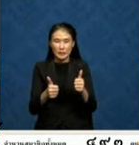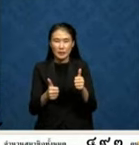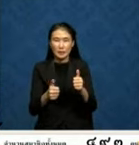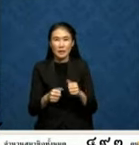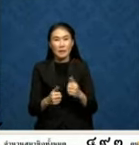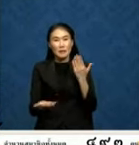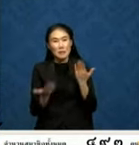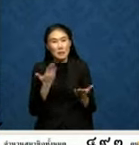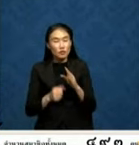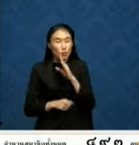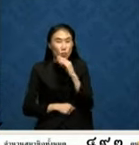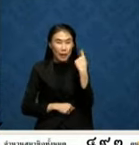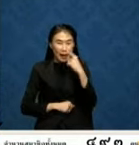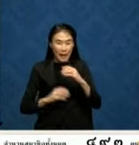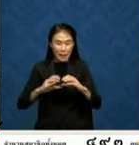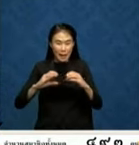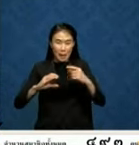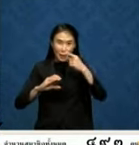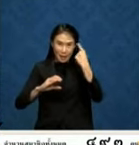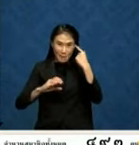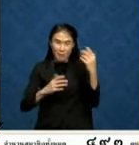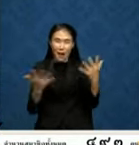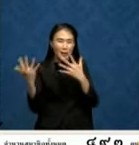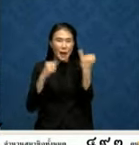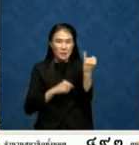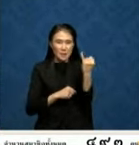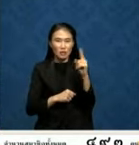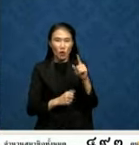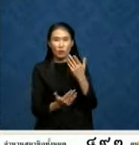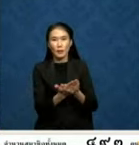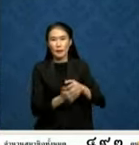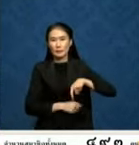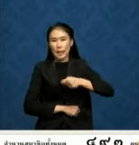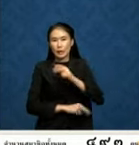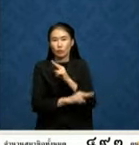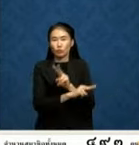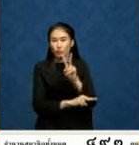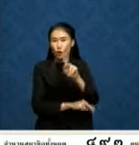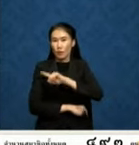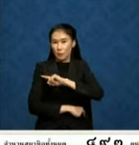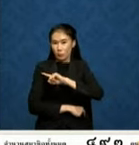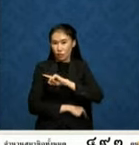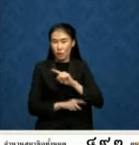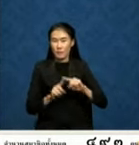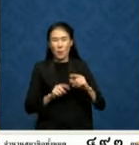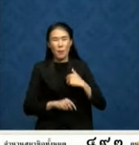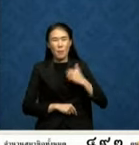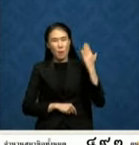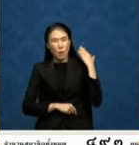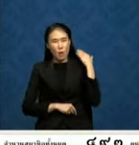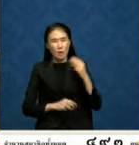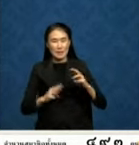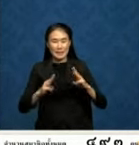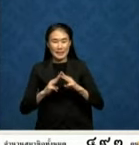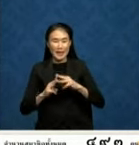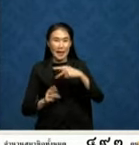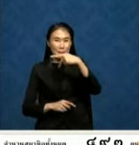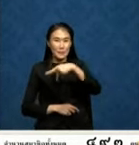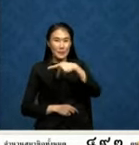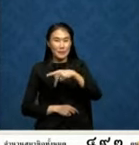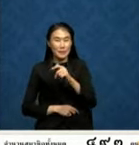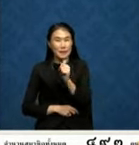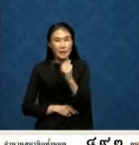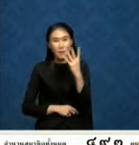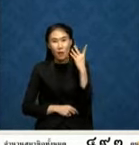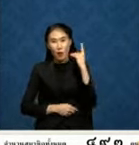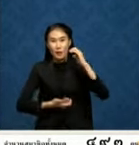พิ่มนะครับในระบบนะครับแต่ต้องเรียนว่าในอดีตที่ผ่านมานะครับสัญญา PPA ที่เราทำกับการไฟฟ้าเนี่ยเรา